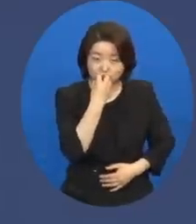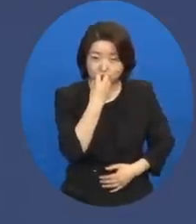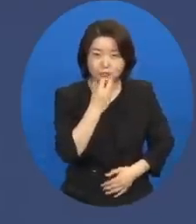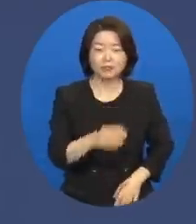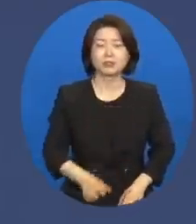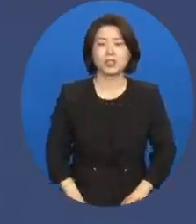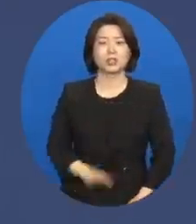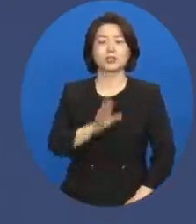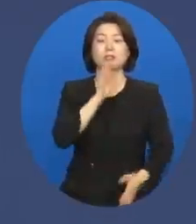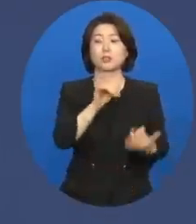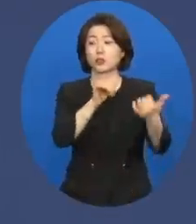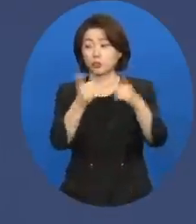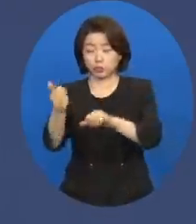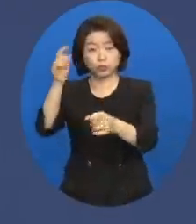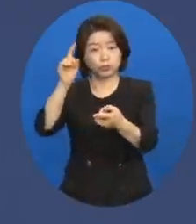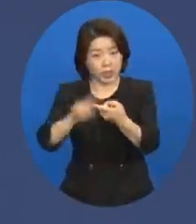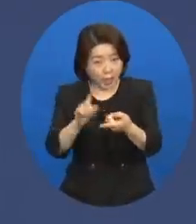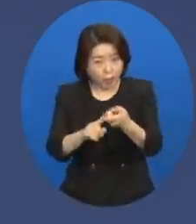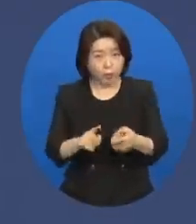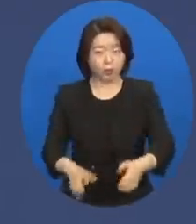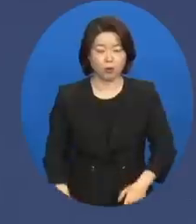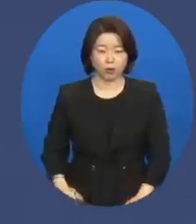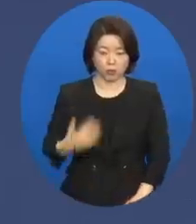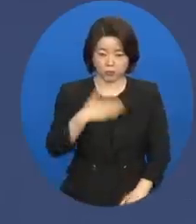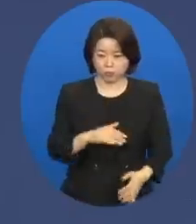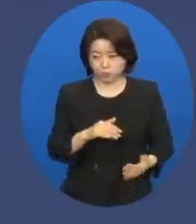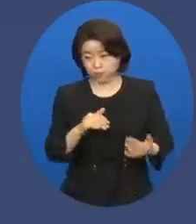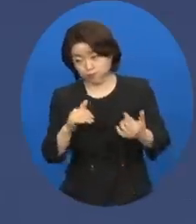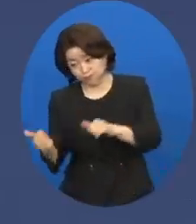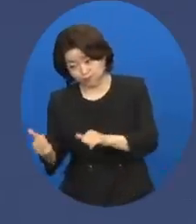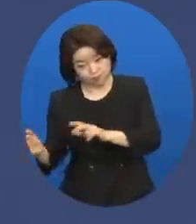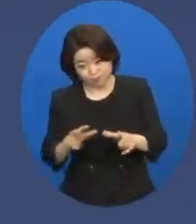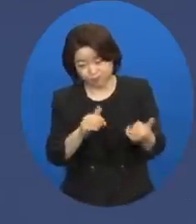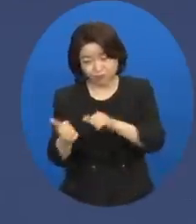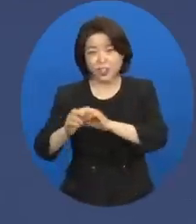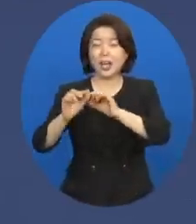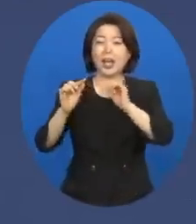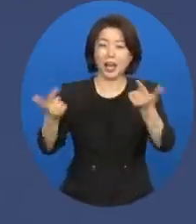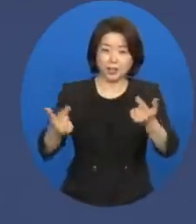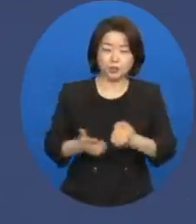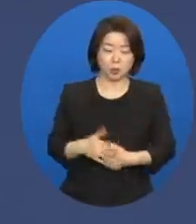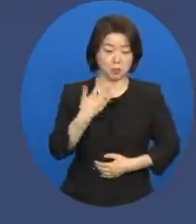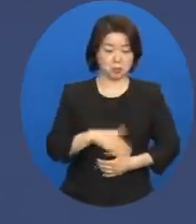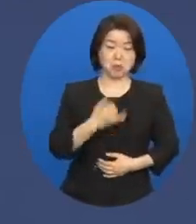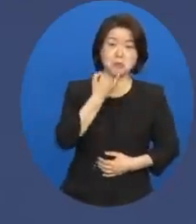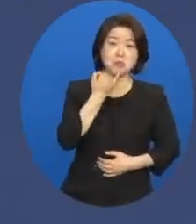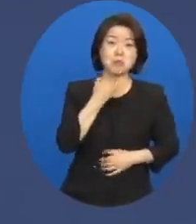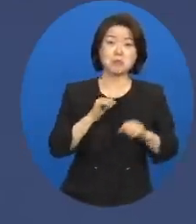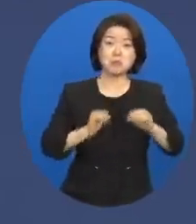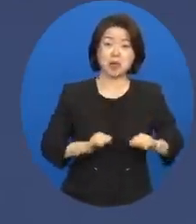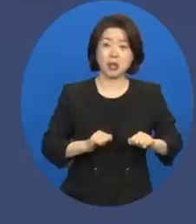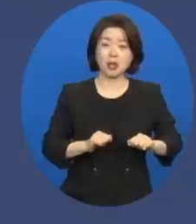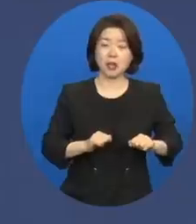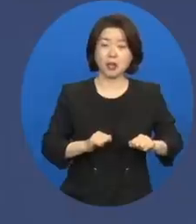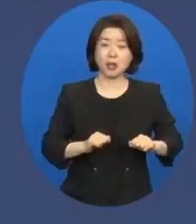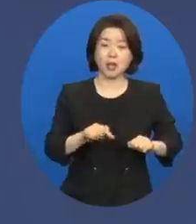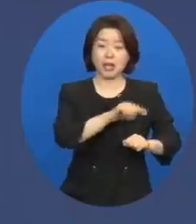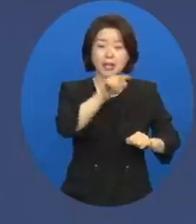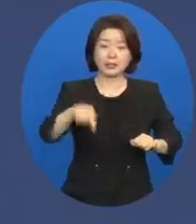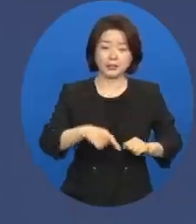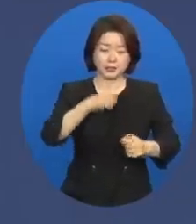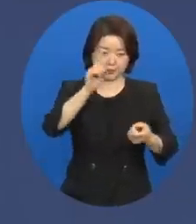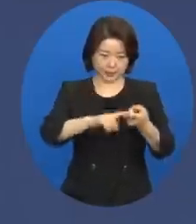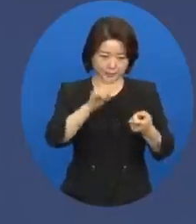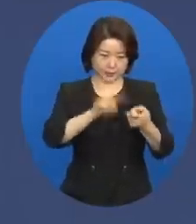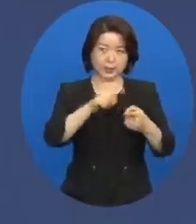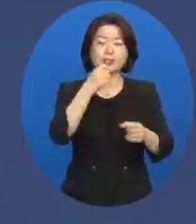정령 죽으리라던 대로 그냥 육신이 코코그라도 죽은 게 아니고요. 육신은 멀쩡히 살았는데 그들답게